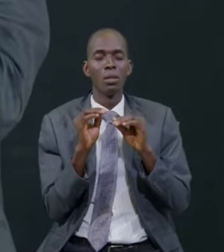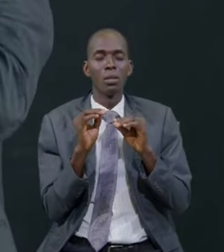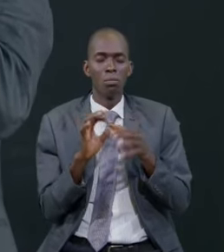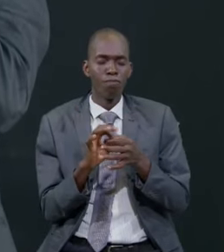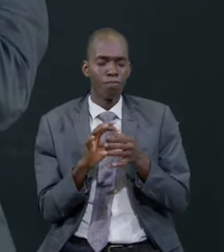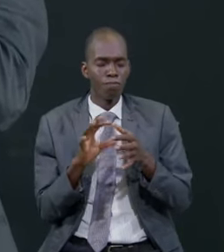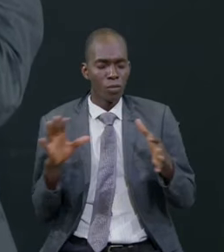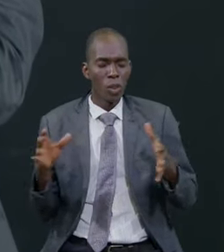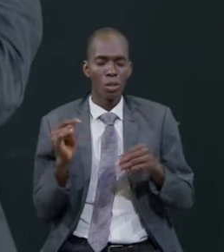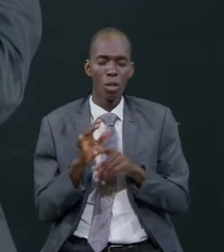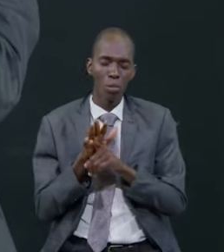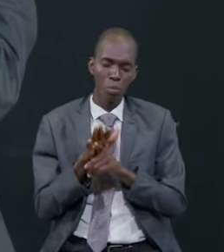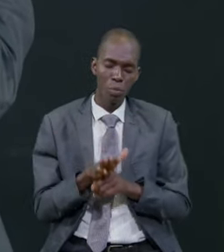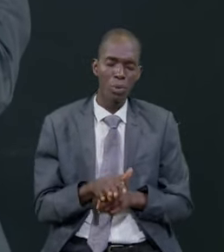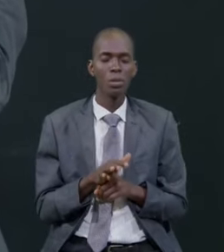Soulage les opprimés.